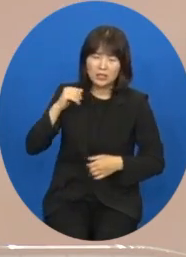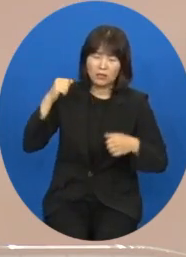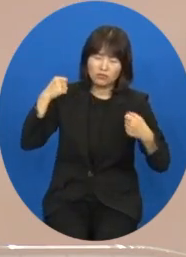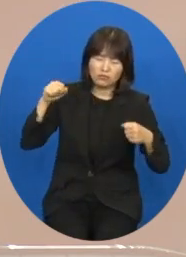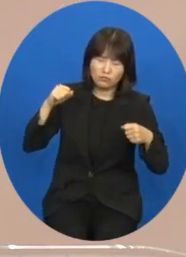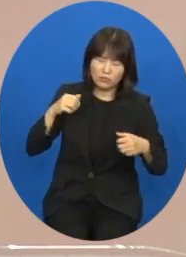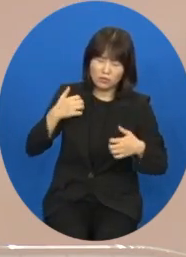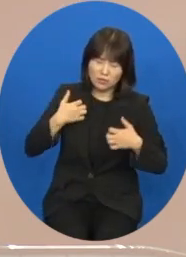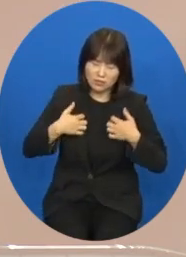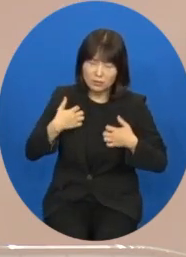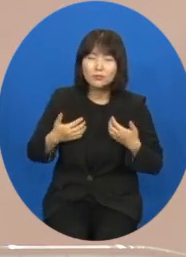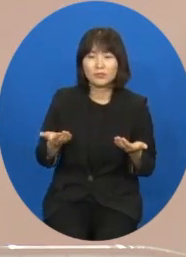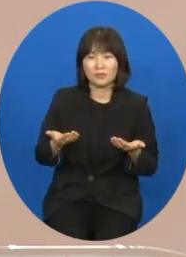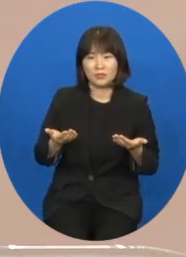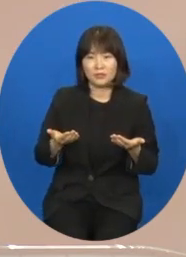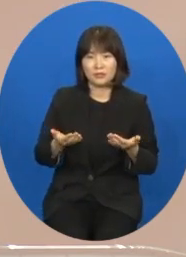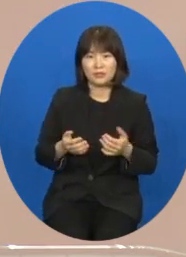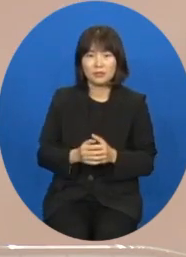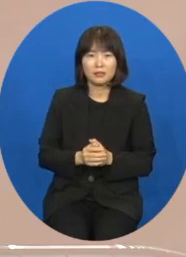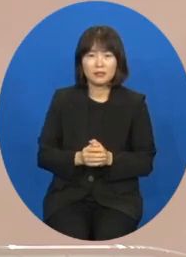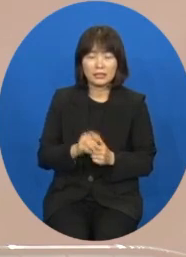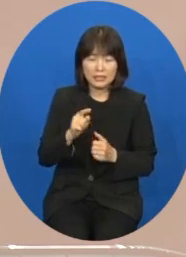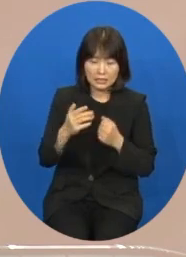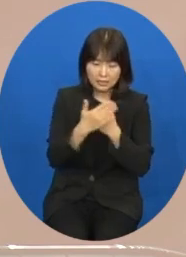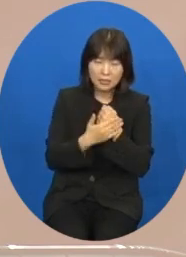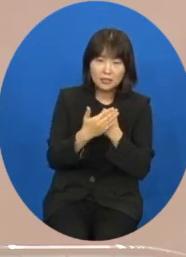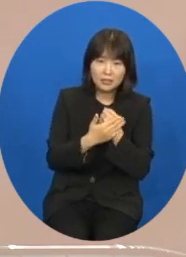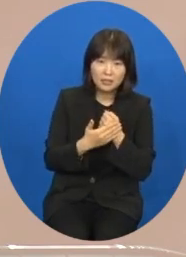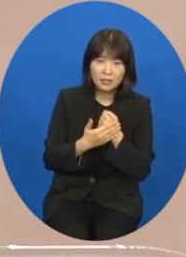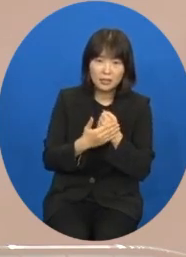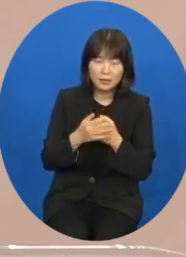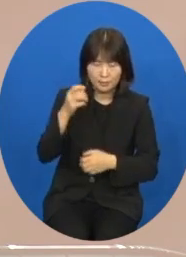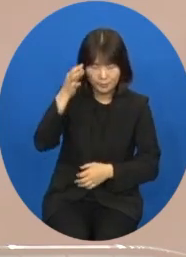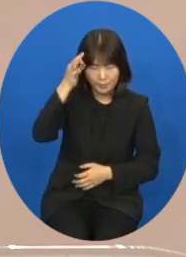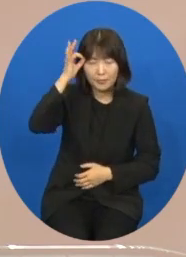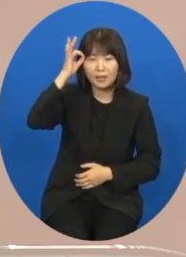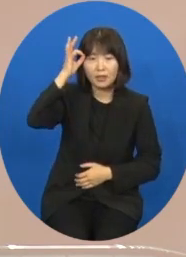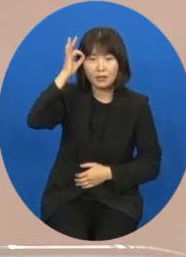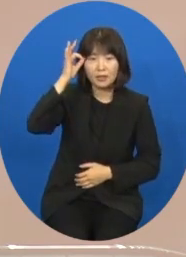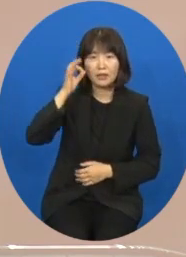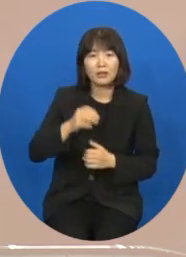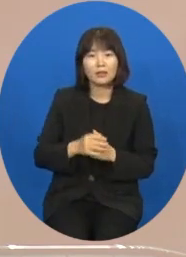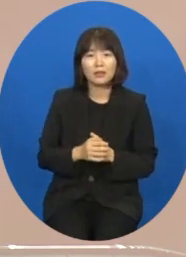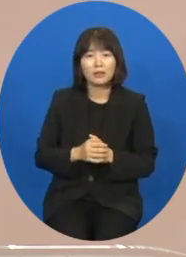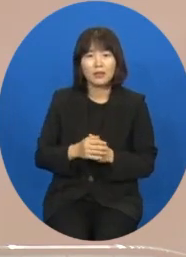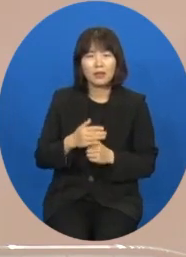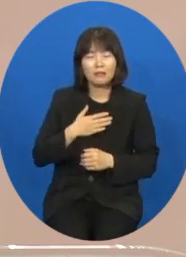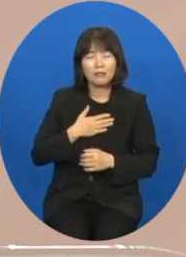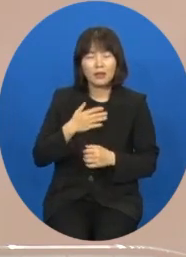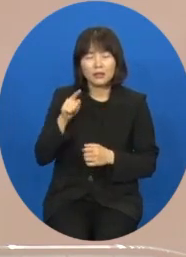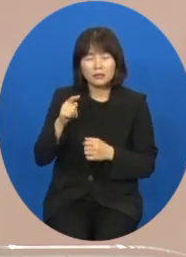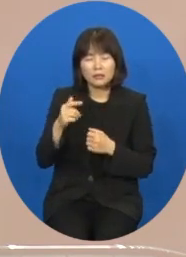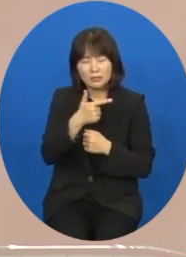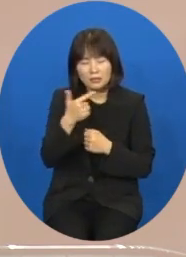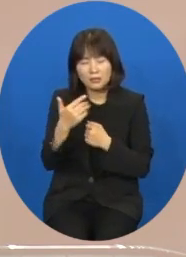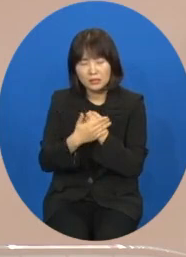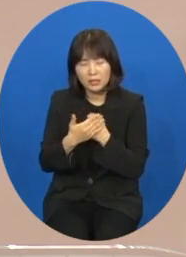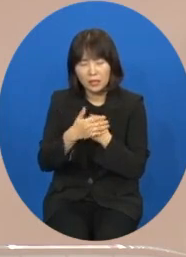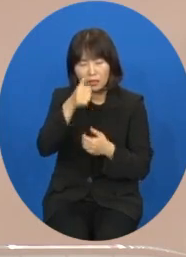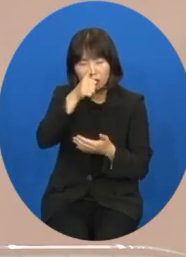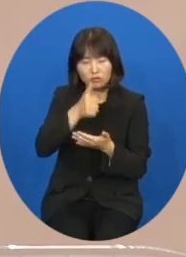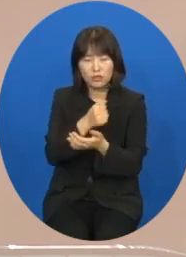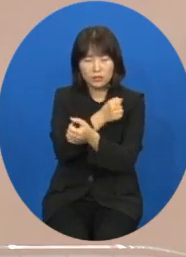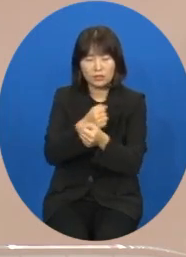일이죠. 이런 은혜를 깨달은 것, 내가 그런 은혜를 받았구나, 속죄의 은혜를